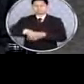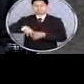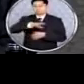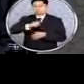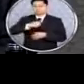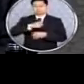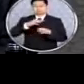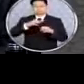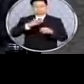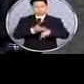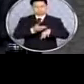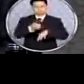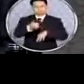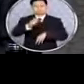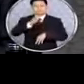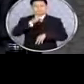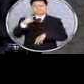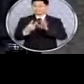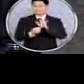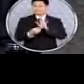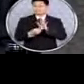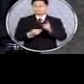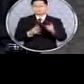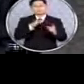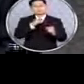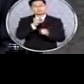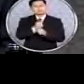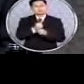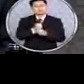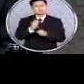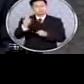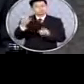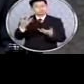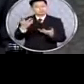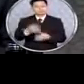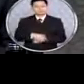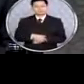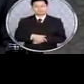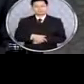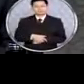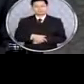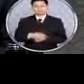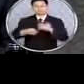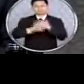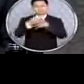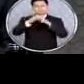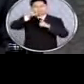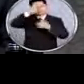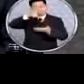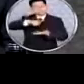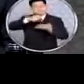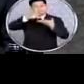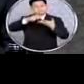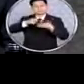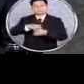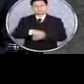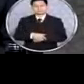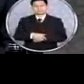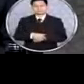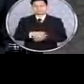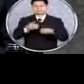些方法，但是我必须要说是如何去执行的问题。我们亲民党所提出的主张，对